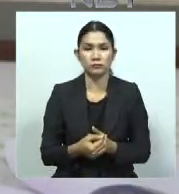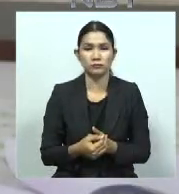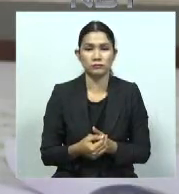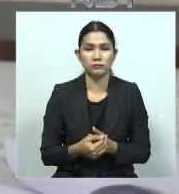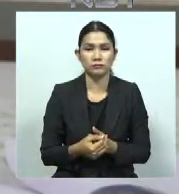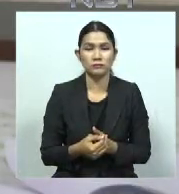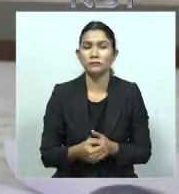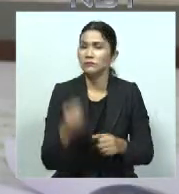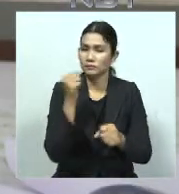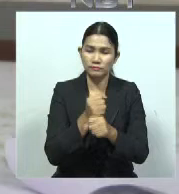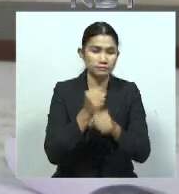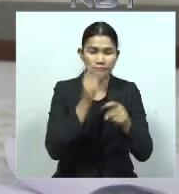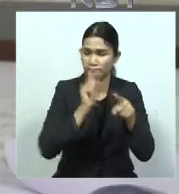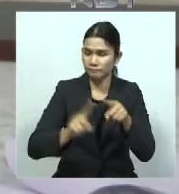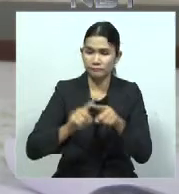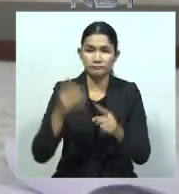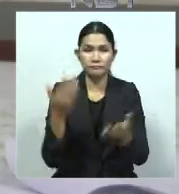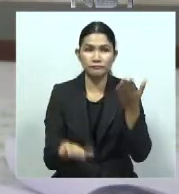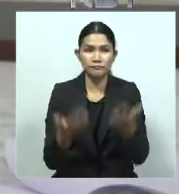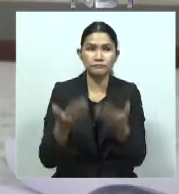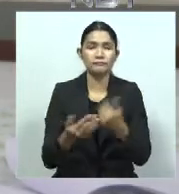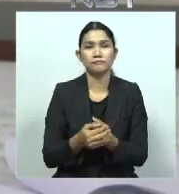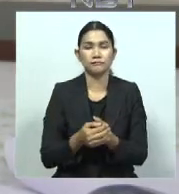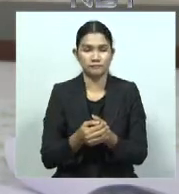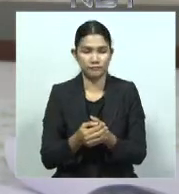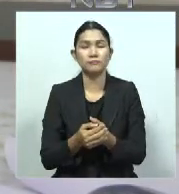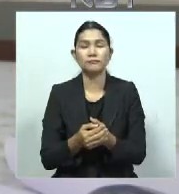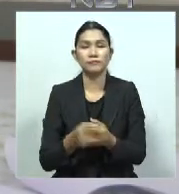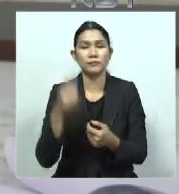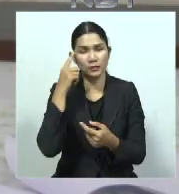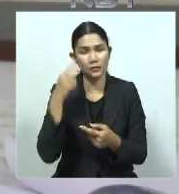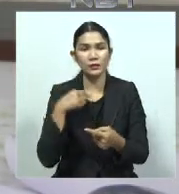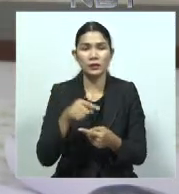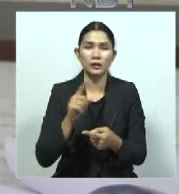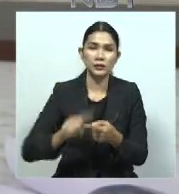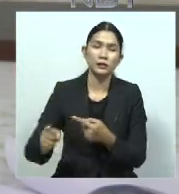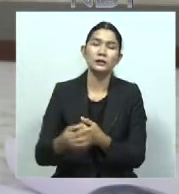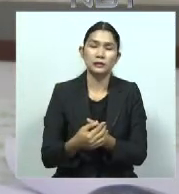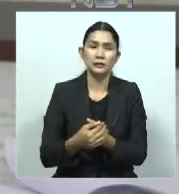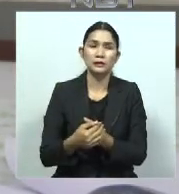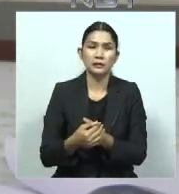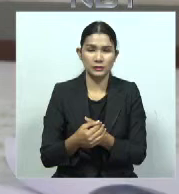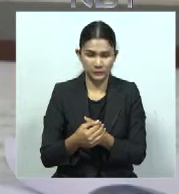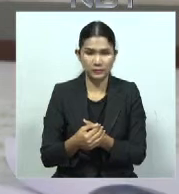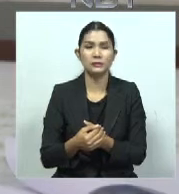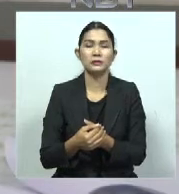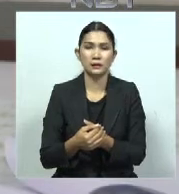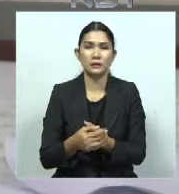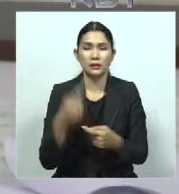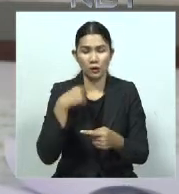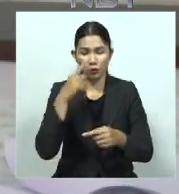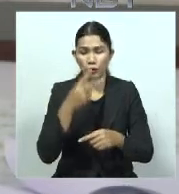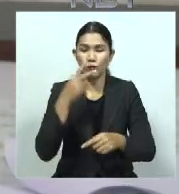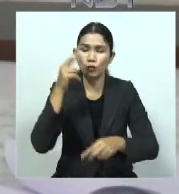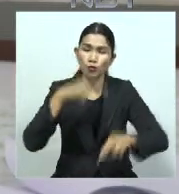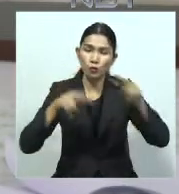ำอะไรก็ได้ที่เป็นสิ่งที่สื่อให้ถึงเห็นว่าป๋ายังอยู่กับเรานะครับตรงนี้เราจะพยายามจะดูแลส